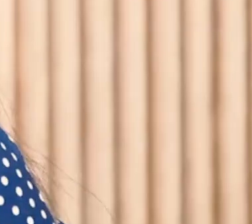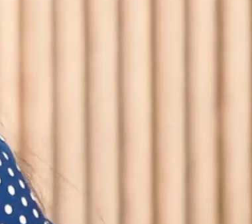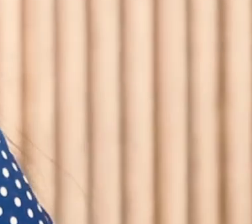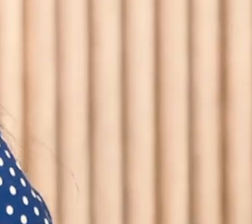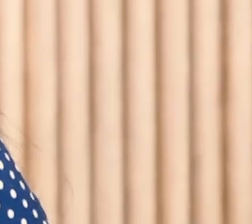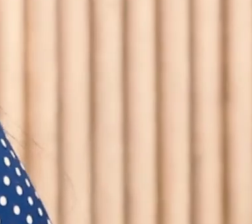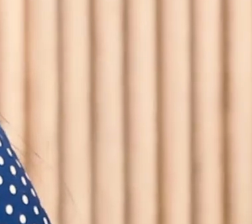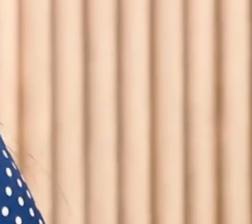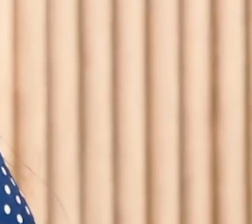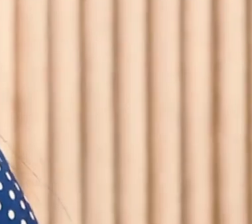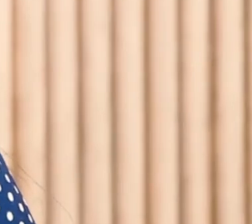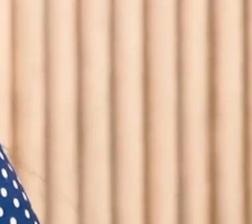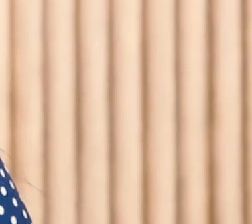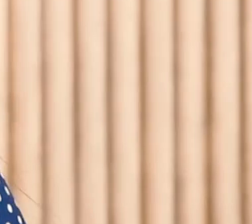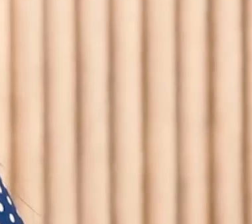Ari